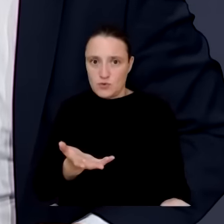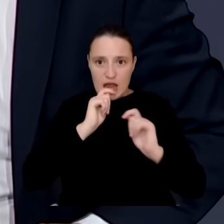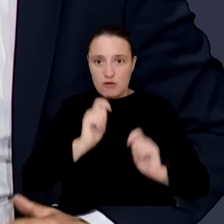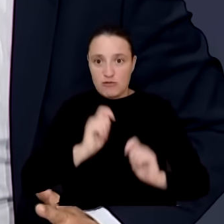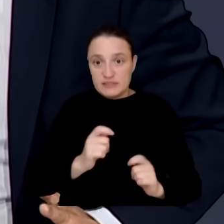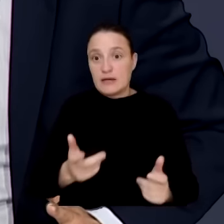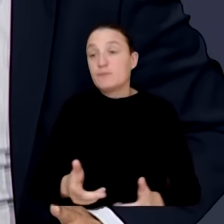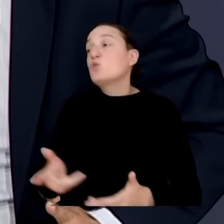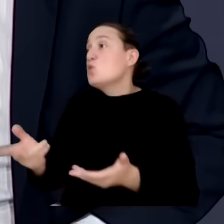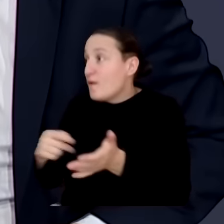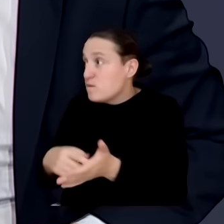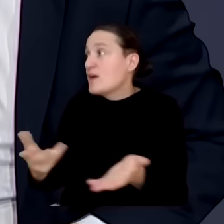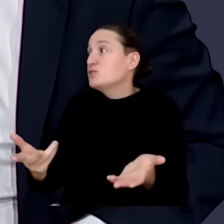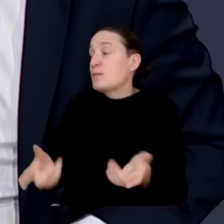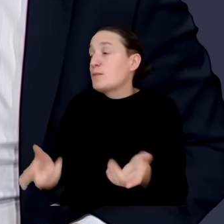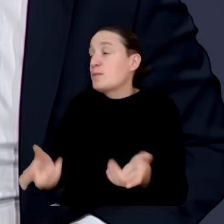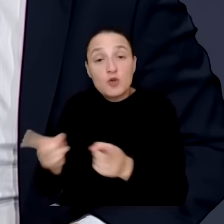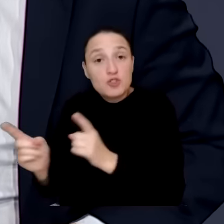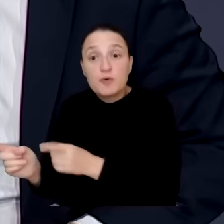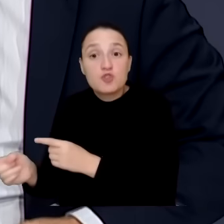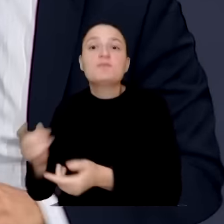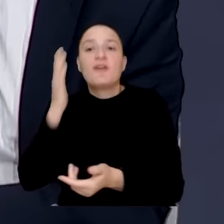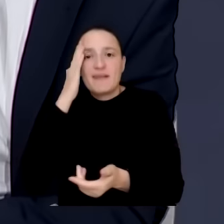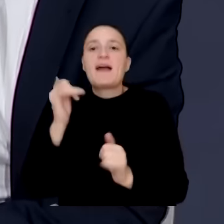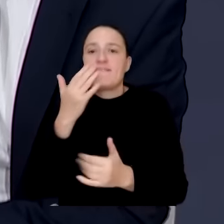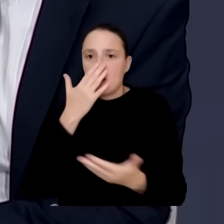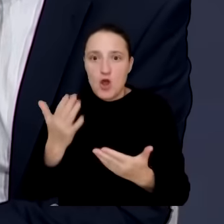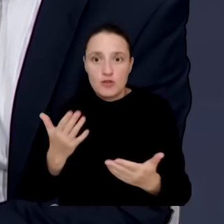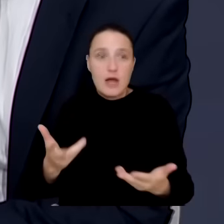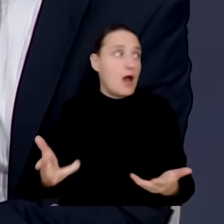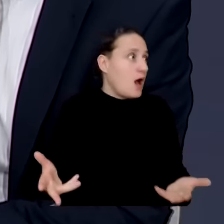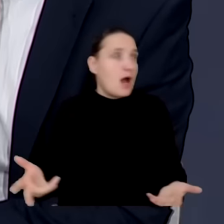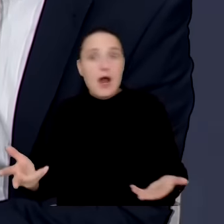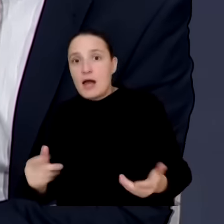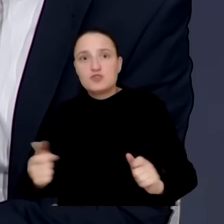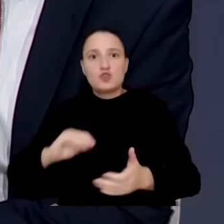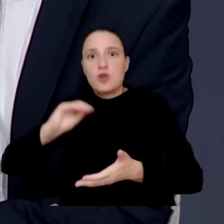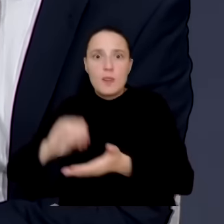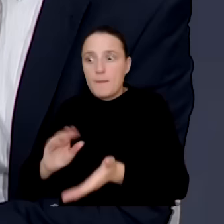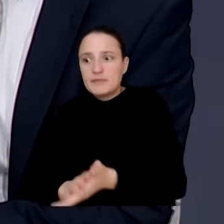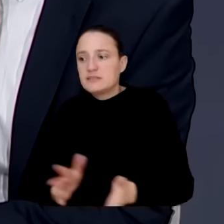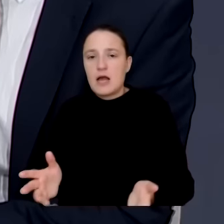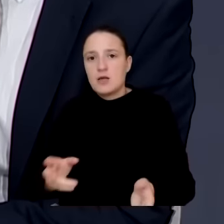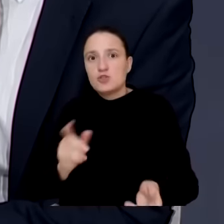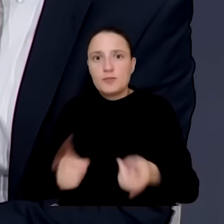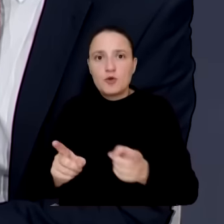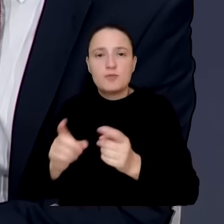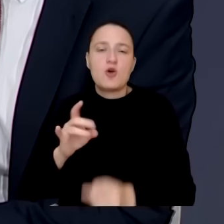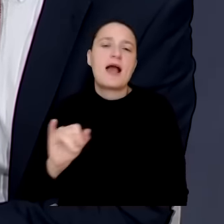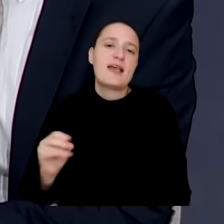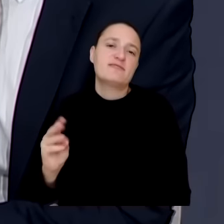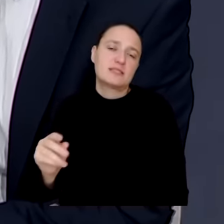No w pośpiechu w pośpiechu wiemy jak to wygląda już palił się grunt pod nogami trzeba było coś wpisać to pani Gajewska wpisała